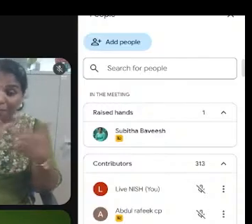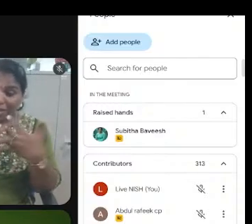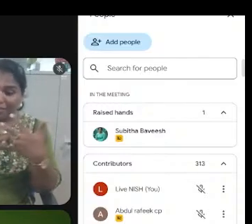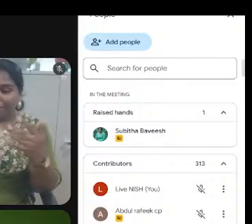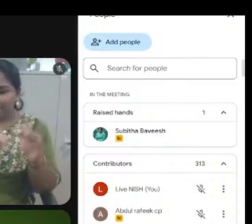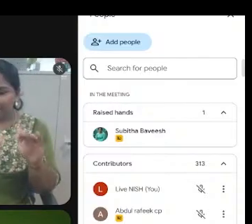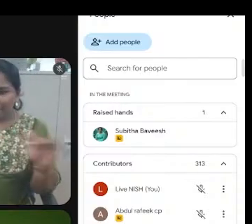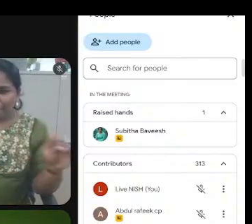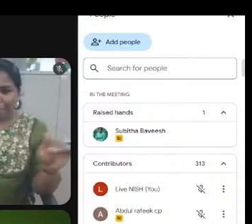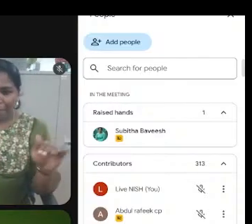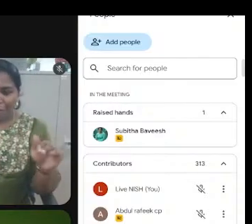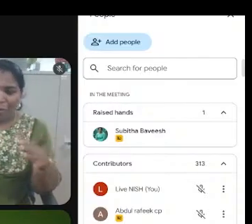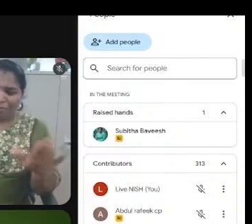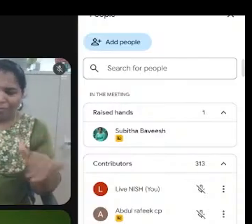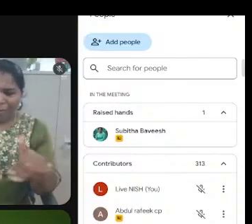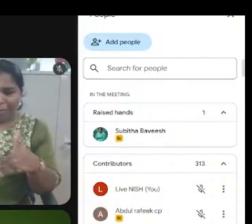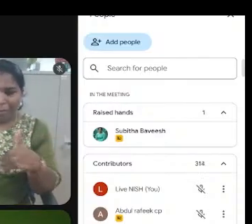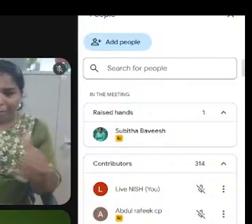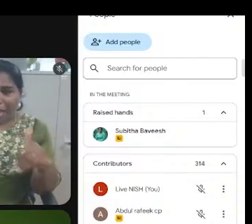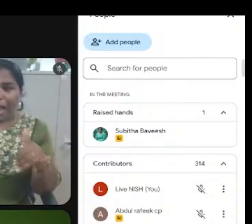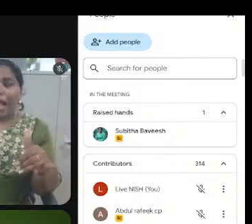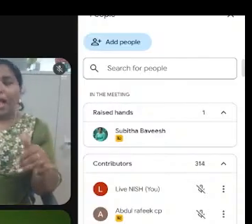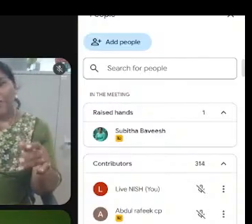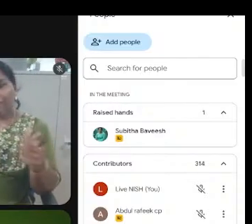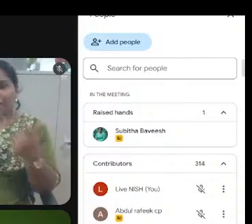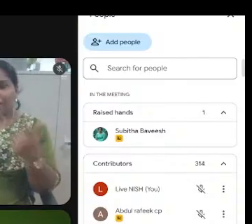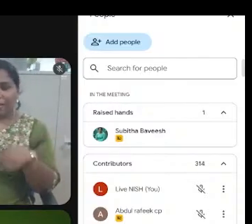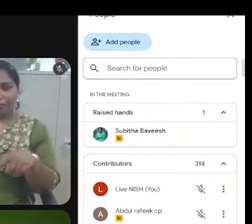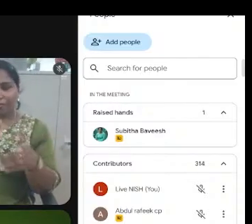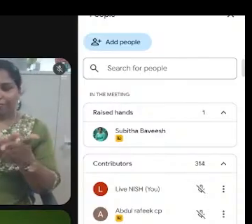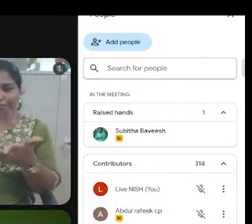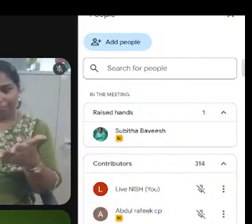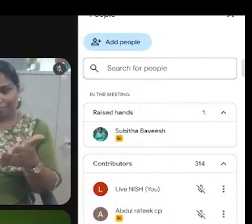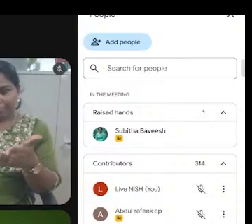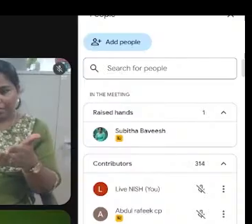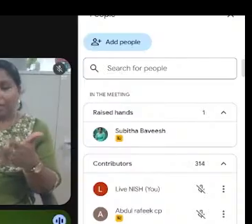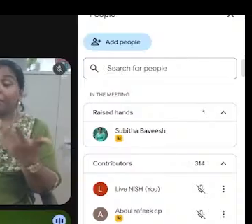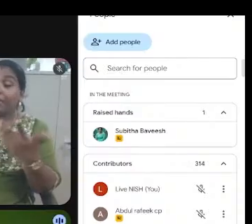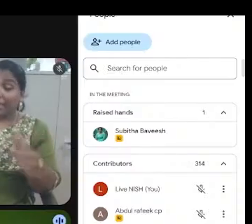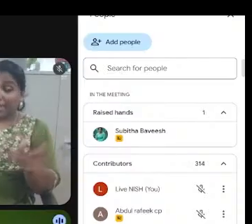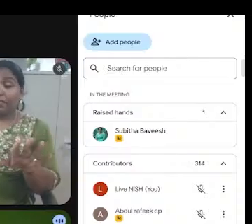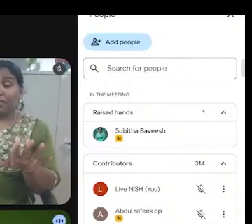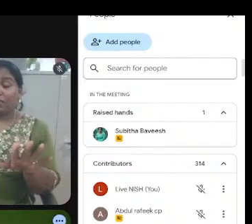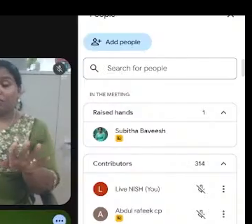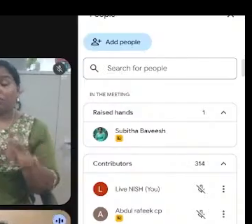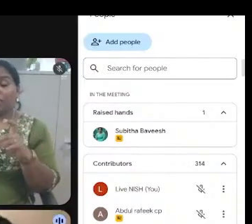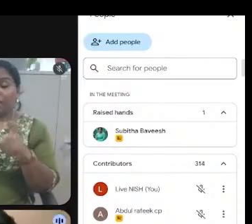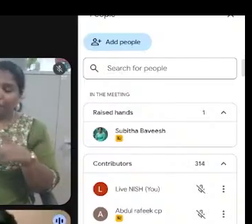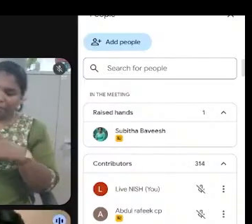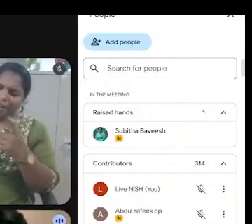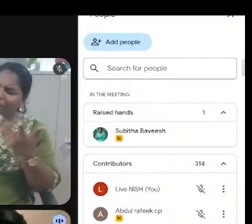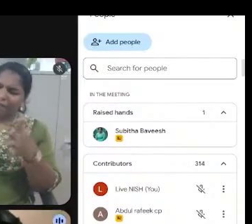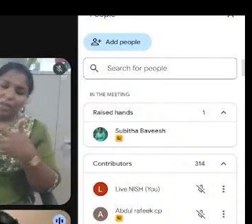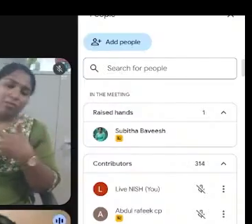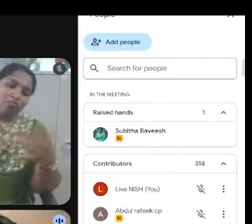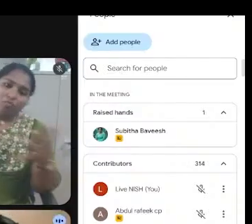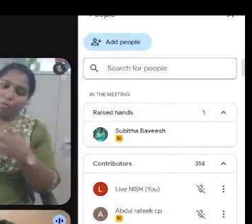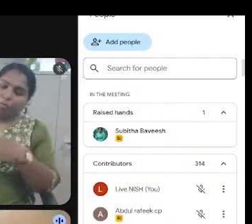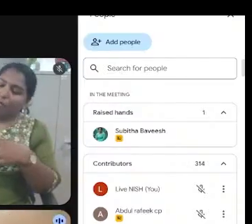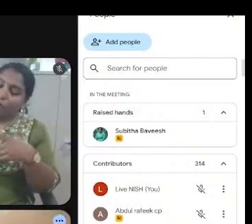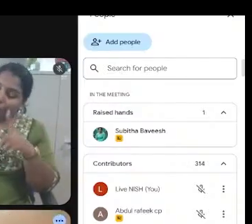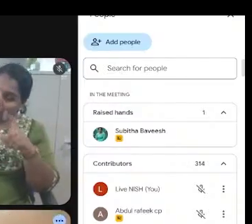പല പല ഓപ്ഷൻസ് ആണ്. അത് നിങ്ങളായിട്ട് കണ്ടെത്തേണ്ട ഒരു സൊല്യൂഷനാണ്. പക്ഷെ ആര് നോക്കിയാലും സ്ക്രീൻ ടൈം കൂടിയാല് കുട്ടികൾക്ക് എന്താ